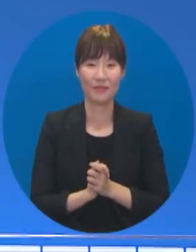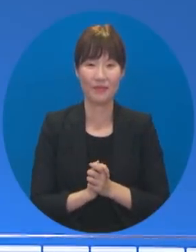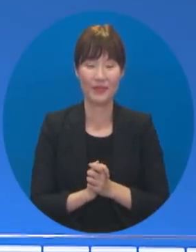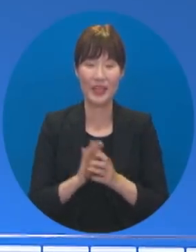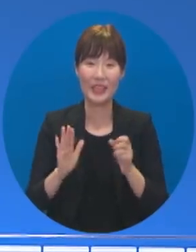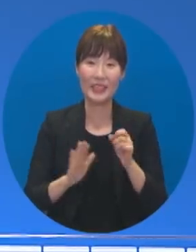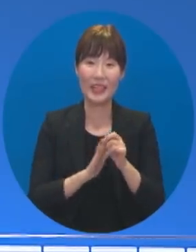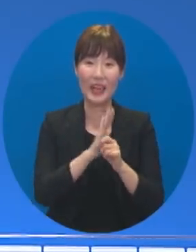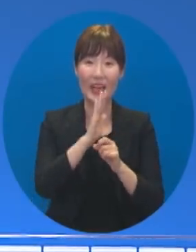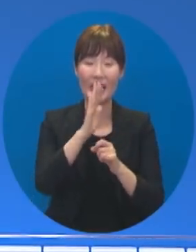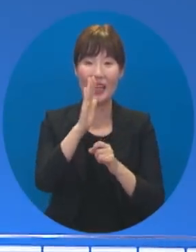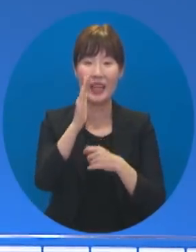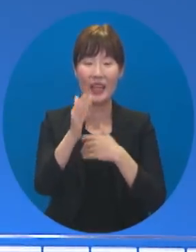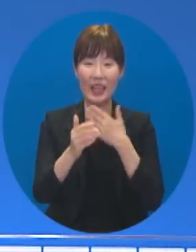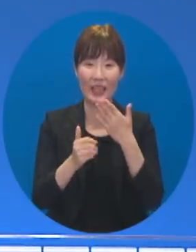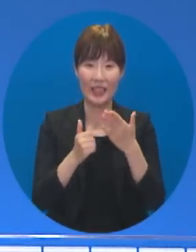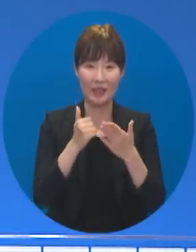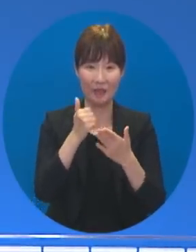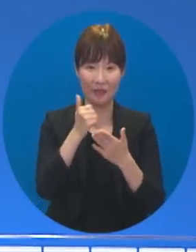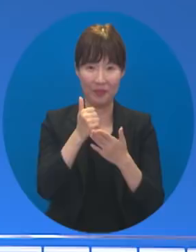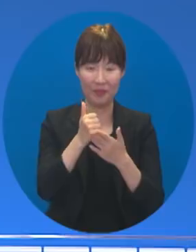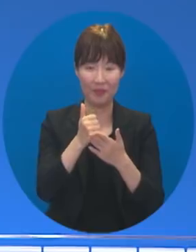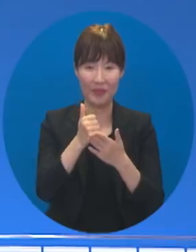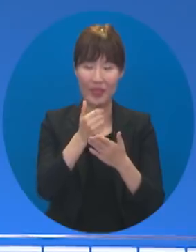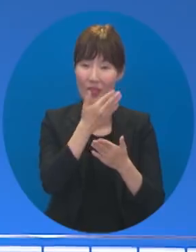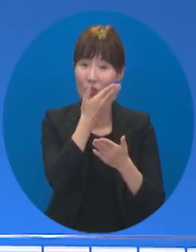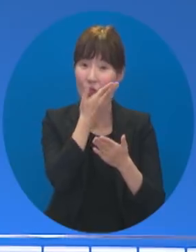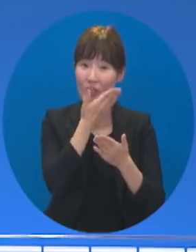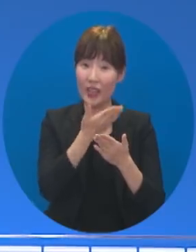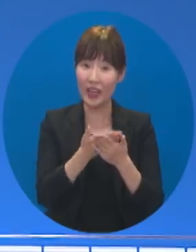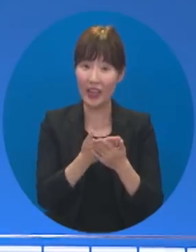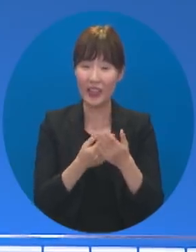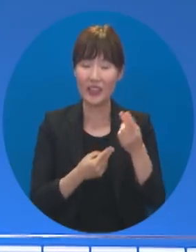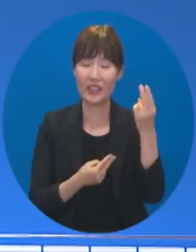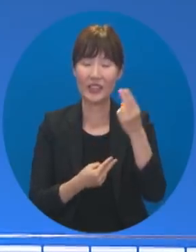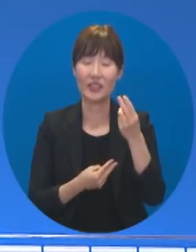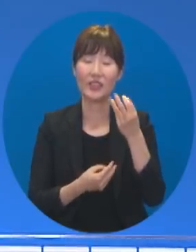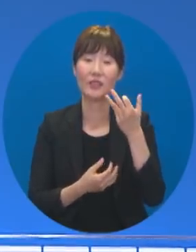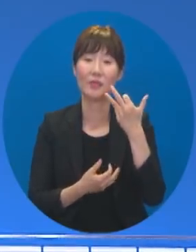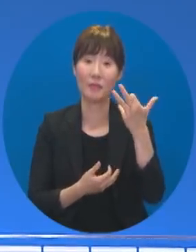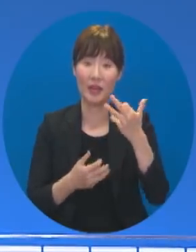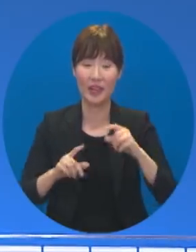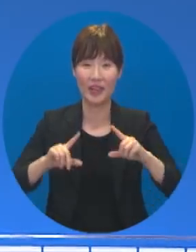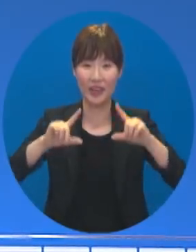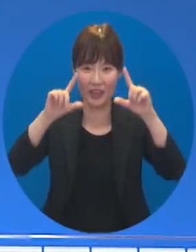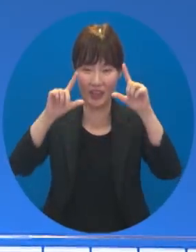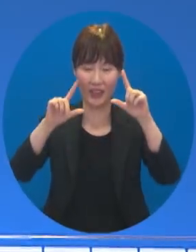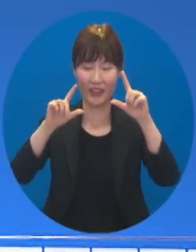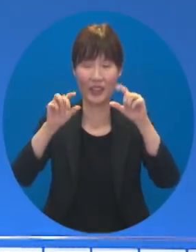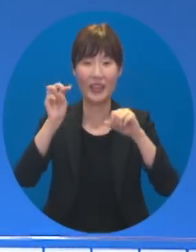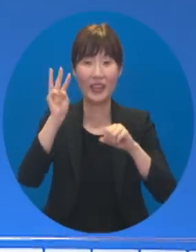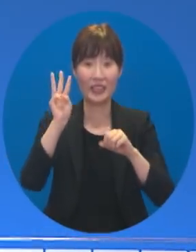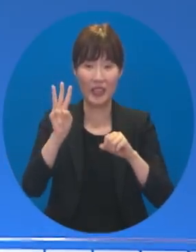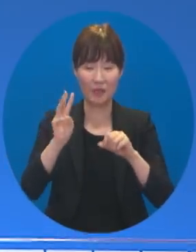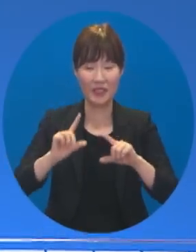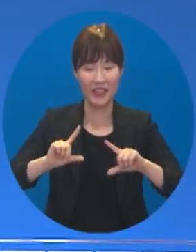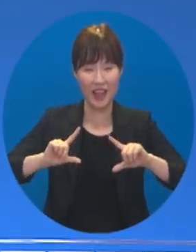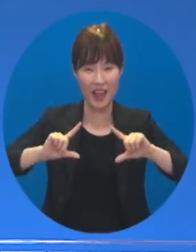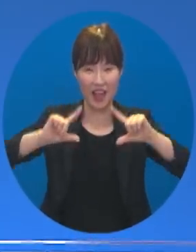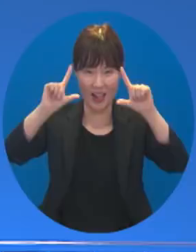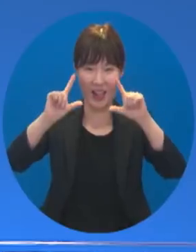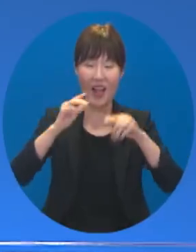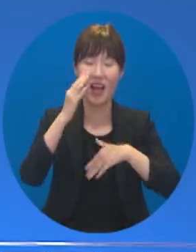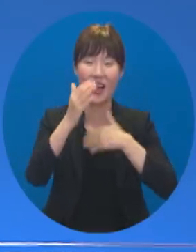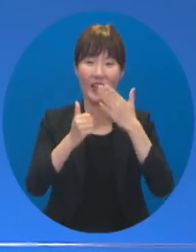사랑의 하나님, 이 귀한 2018년도 다니엘 기도의 셋째 날 함께 하나님의